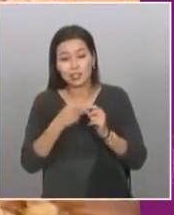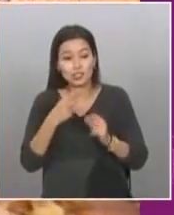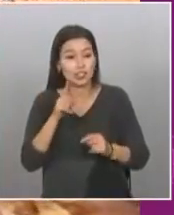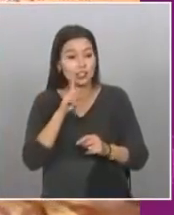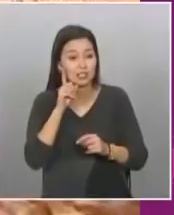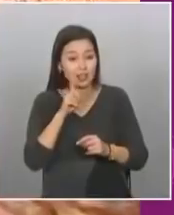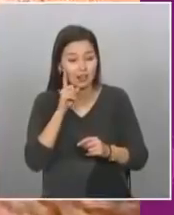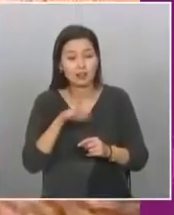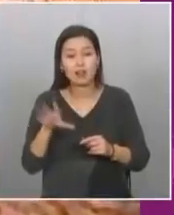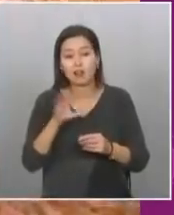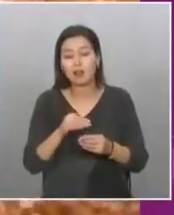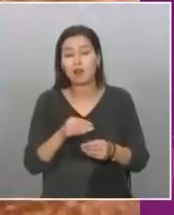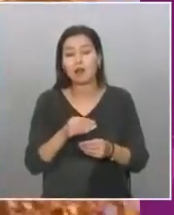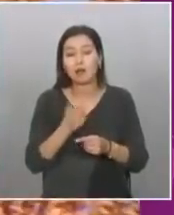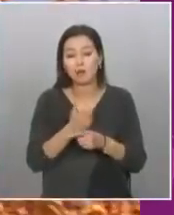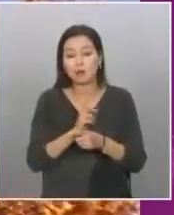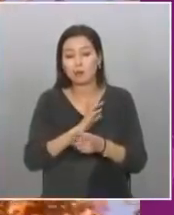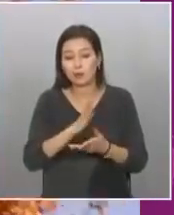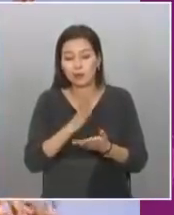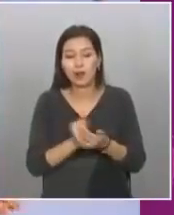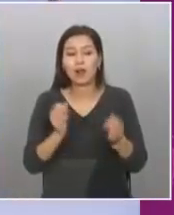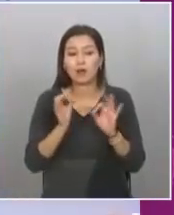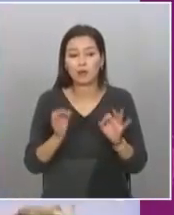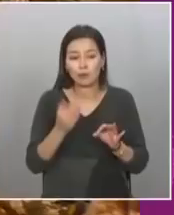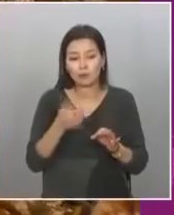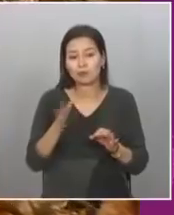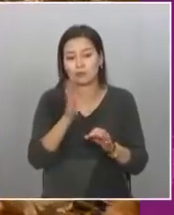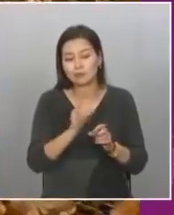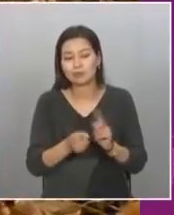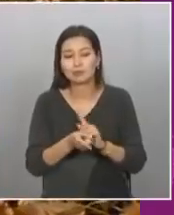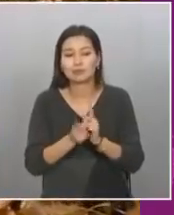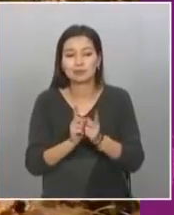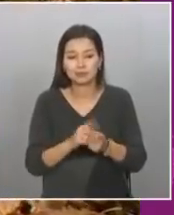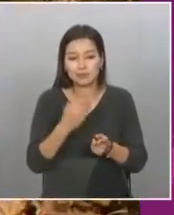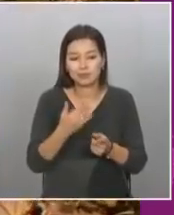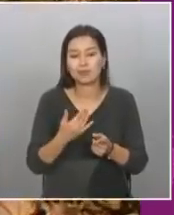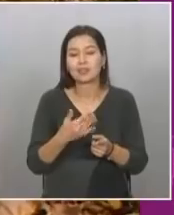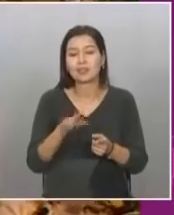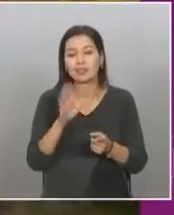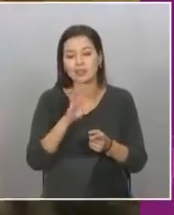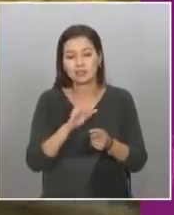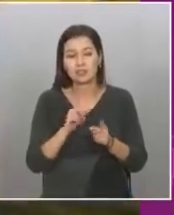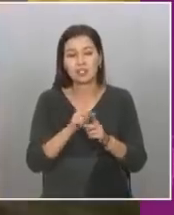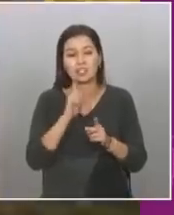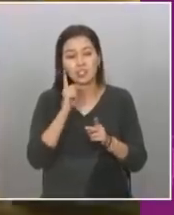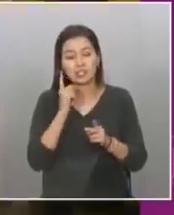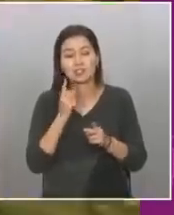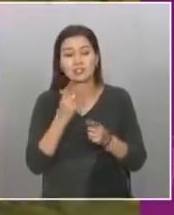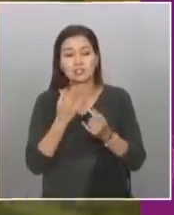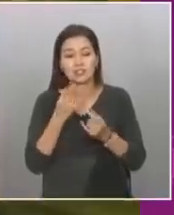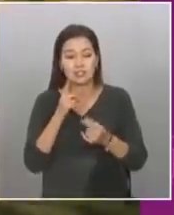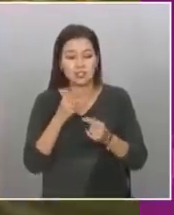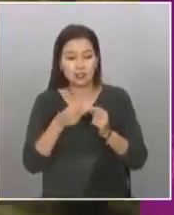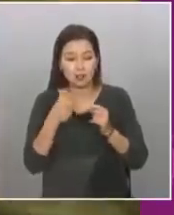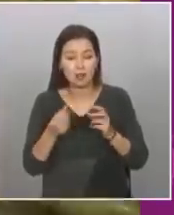осы хлорофилл ықпал жасайды. Хлорофилл сөзінің мағынасы грек тілінен аударғанда хлорос жасыл, филон жапырақ, яғни жасыл жапырақ дегенді білдіреді. Ал